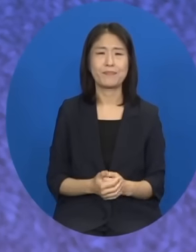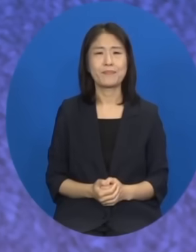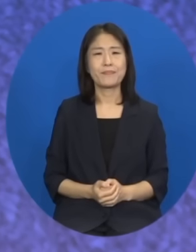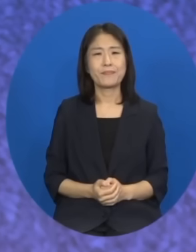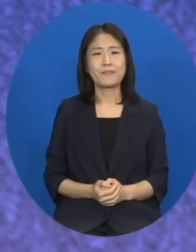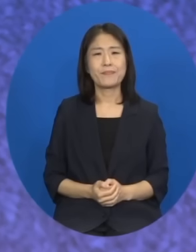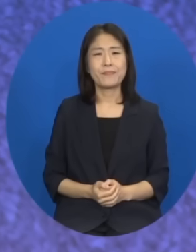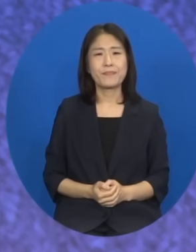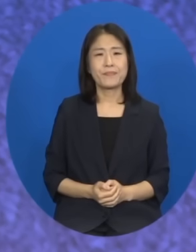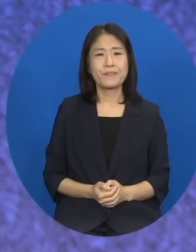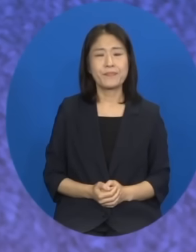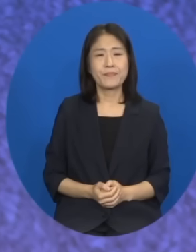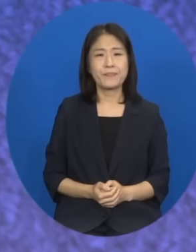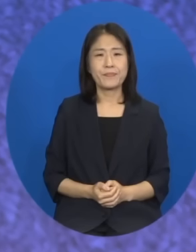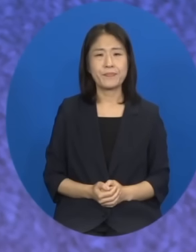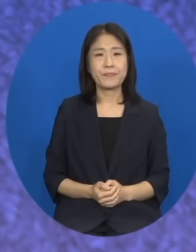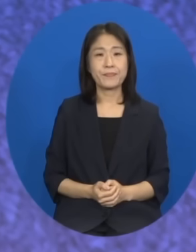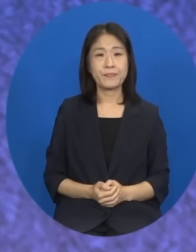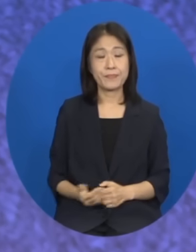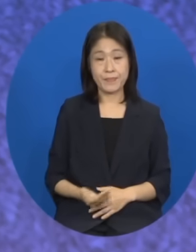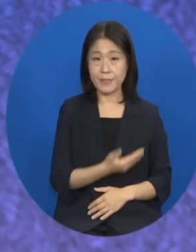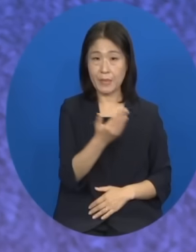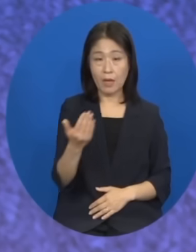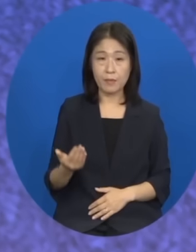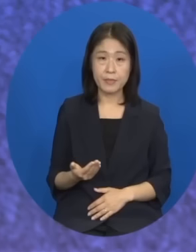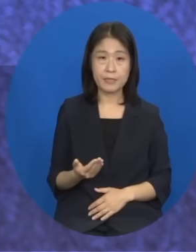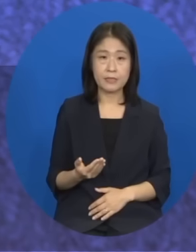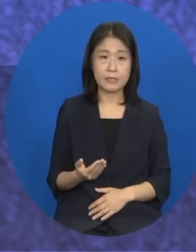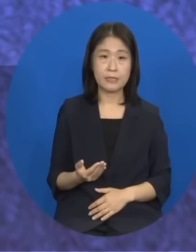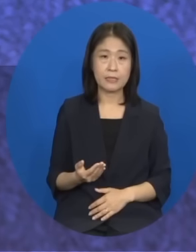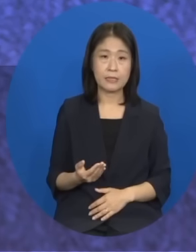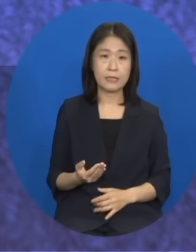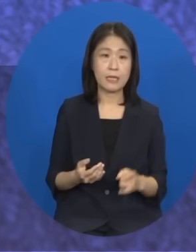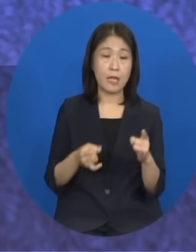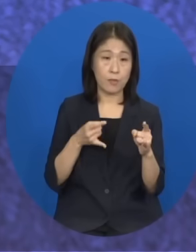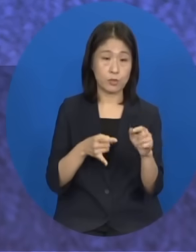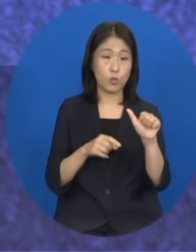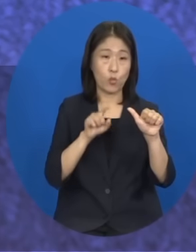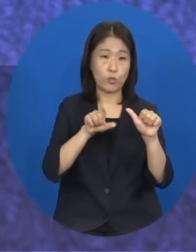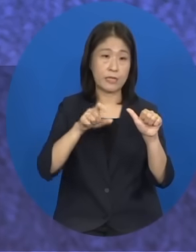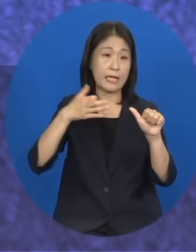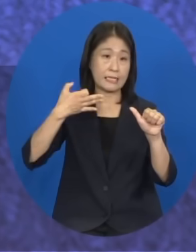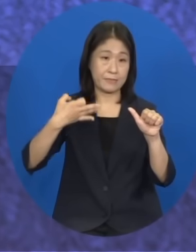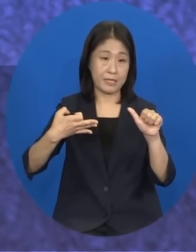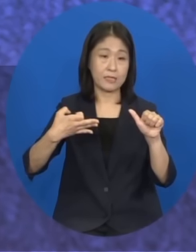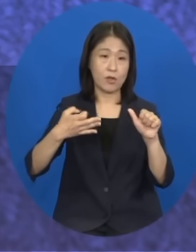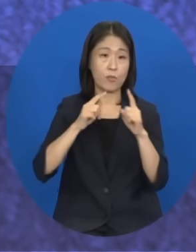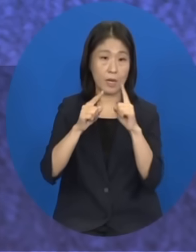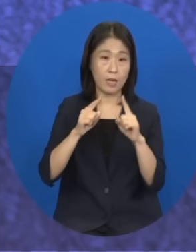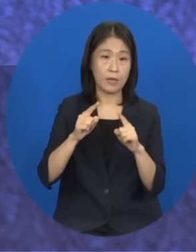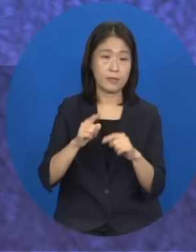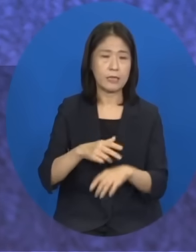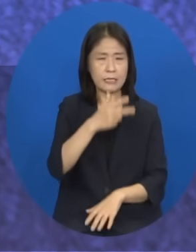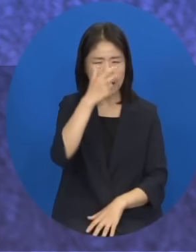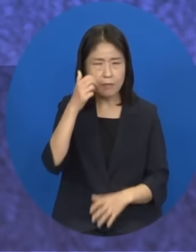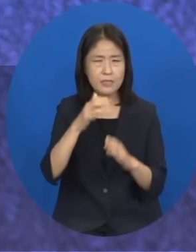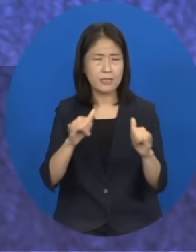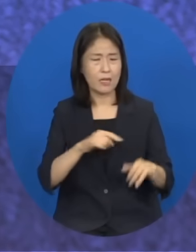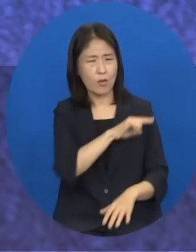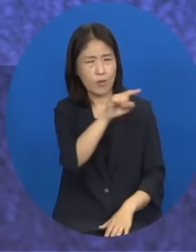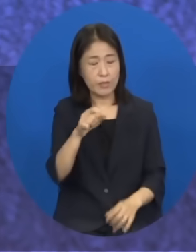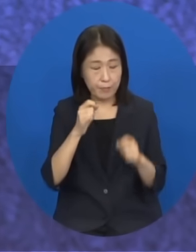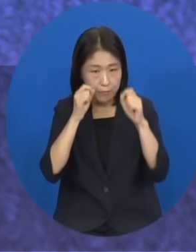여러분, 에베소서 5장 14절에 보면 그러므로 이르시기를 잠자는 자여